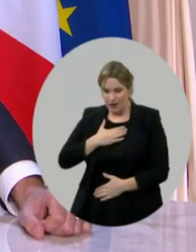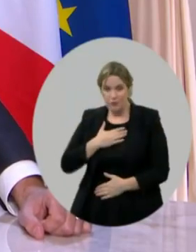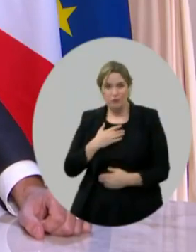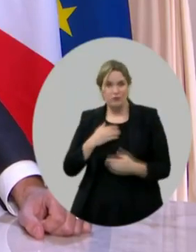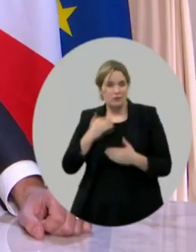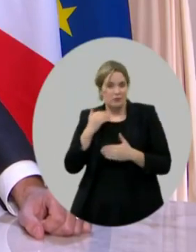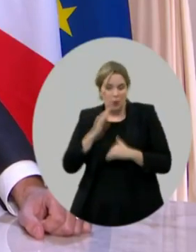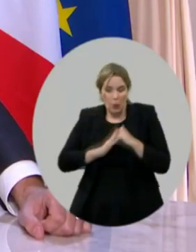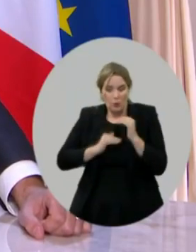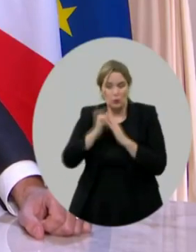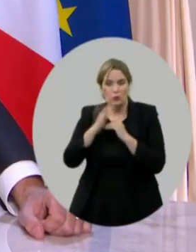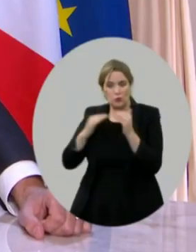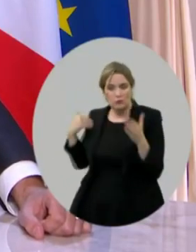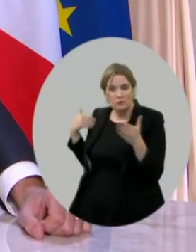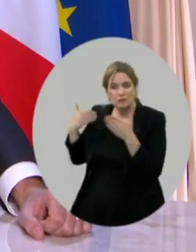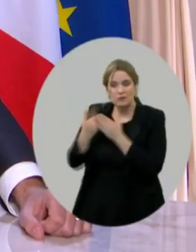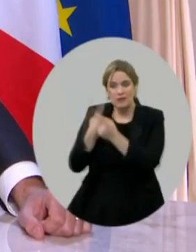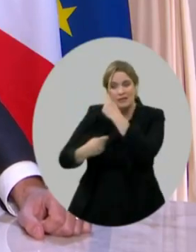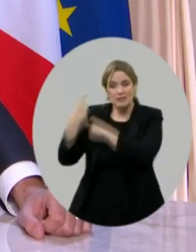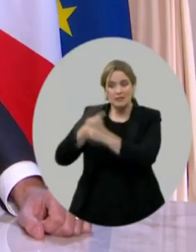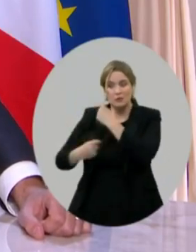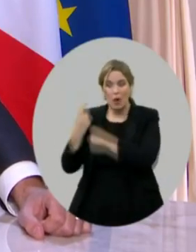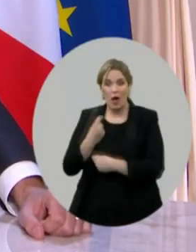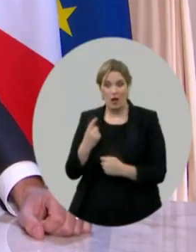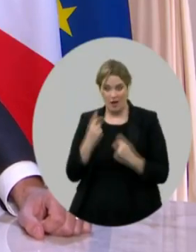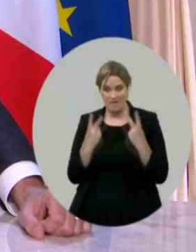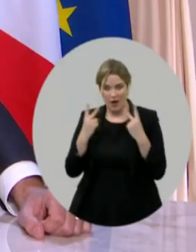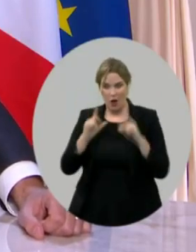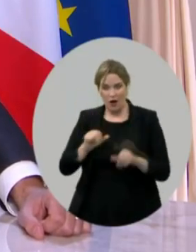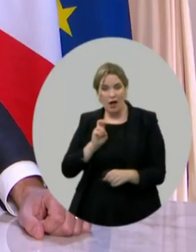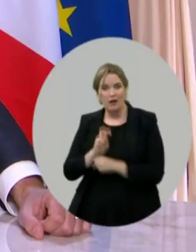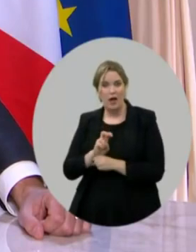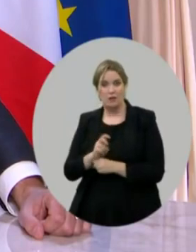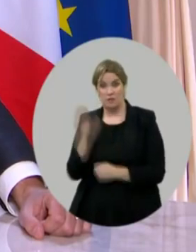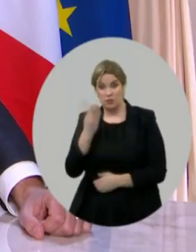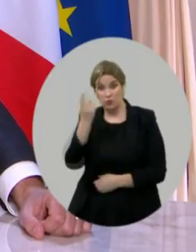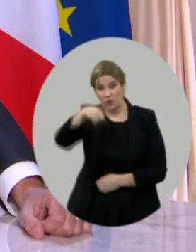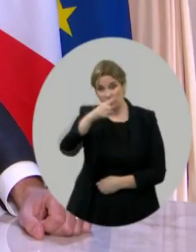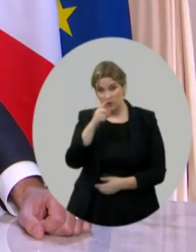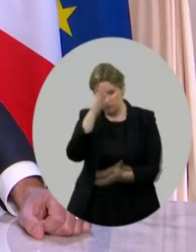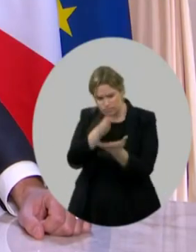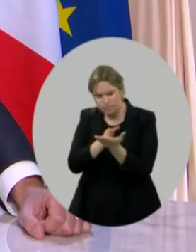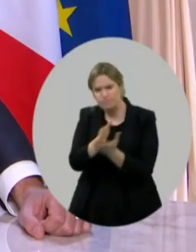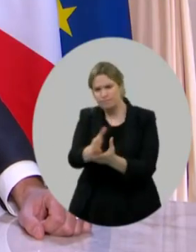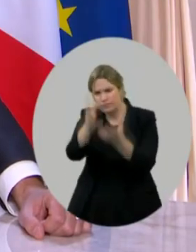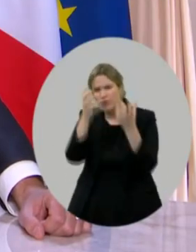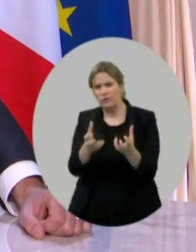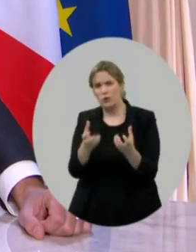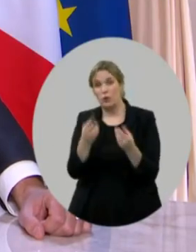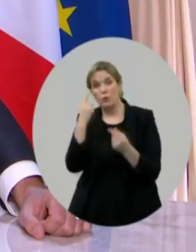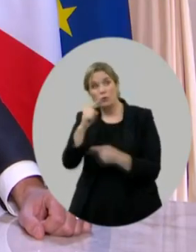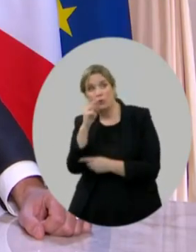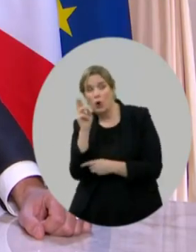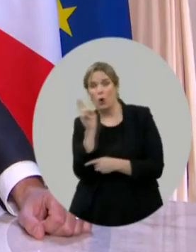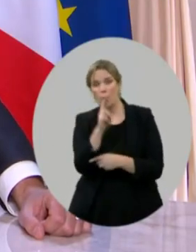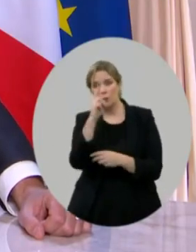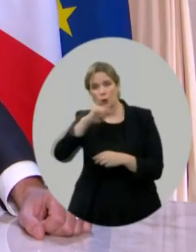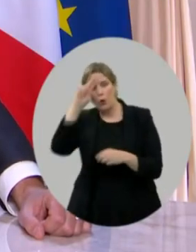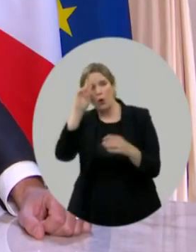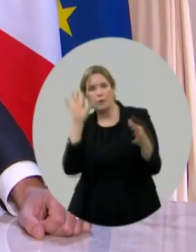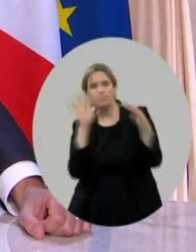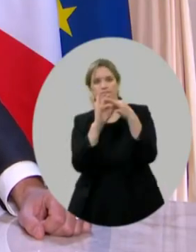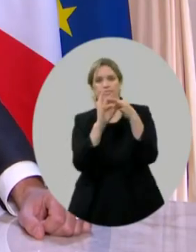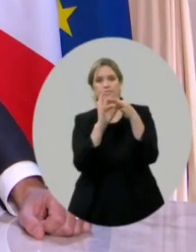commune. J'ai besoin de votre détermination pour ce sursaut européen et j'ai